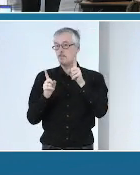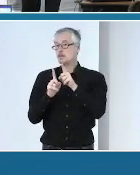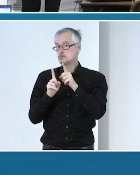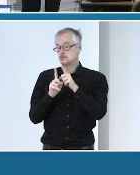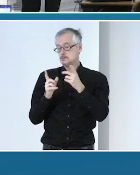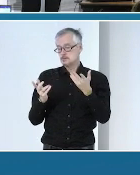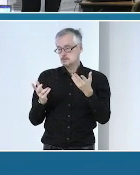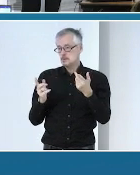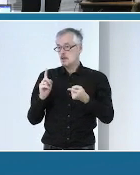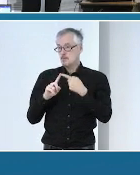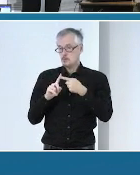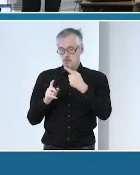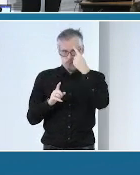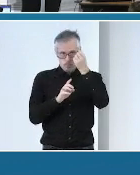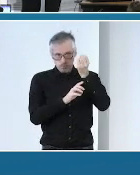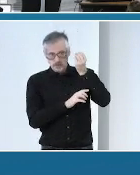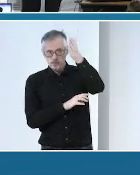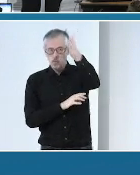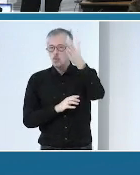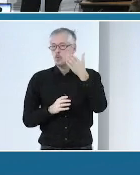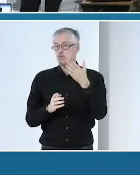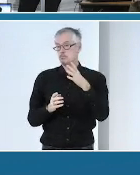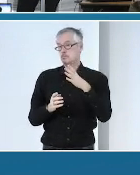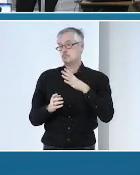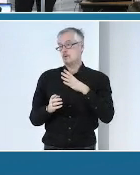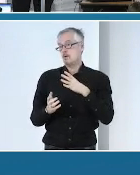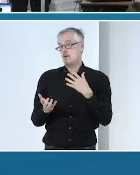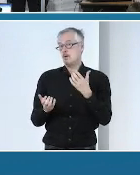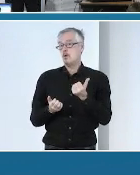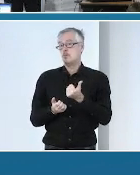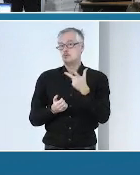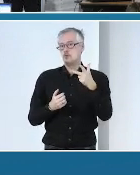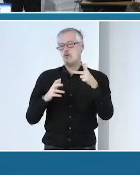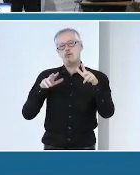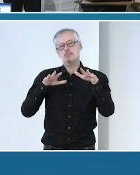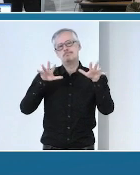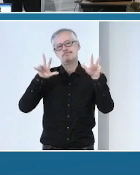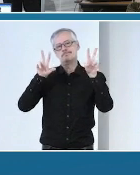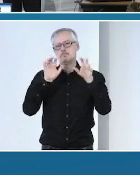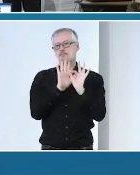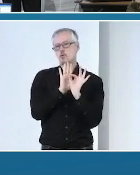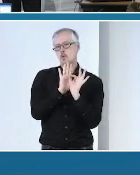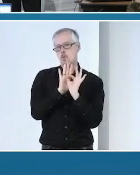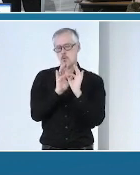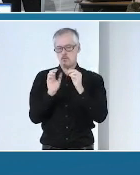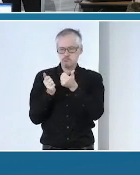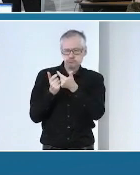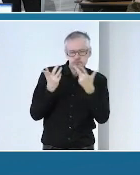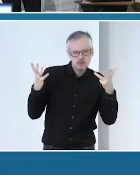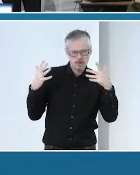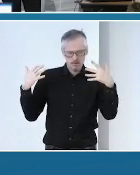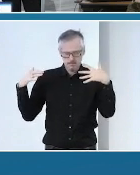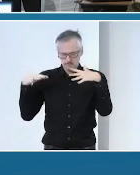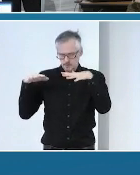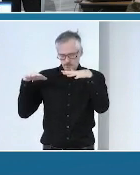représentation des projections, il y a un chevauchement avec d'autres réseaux fonctionnels sur